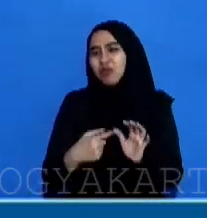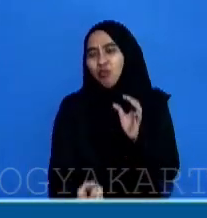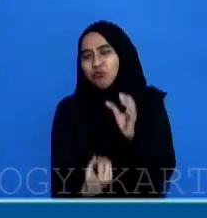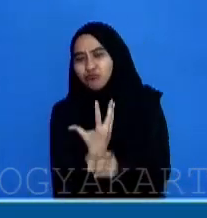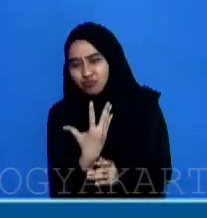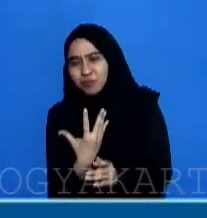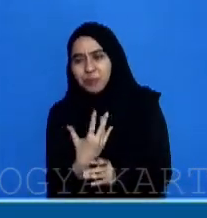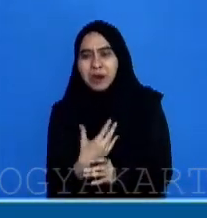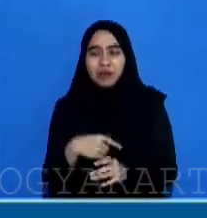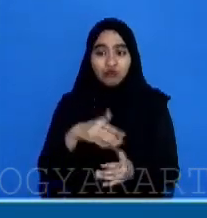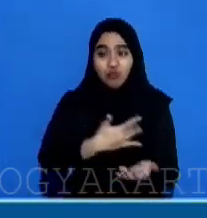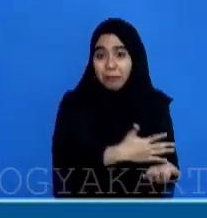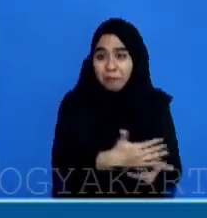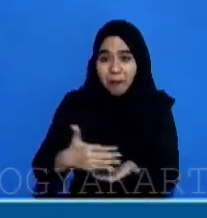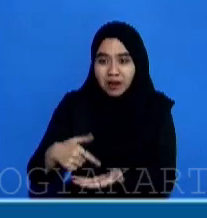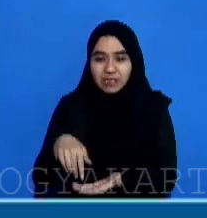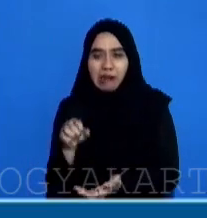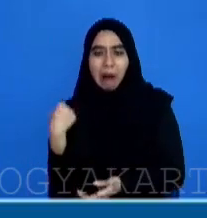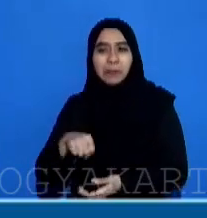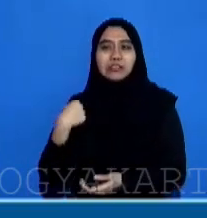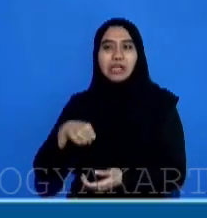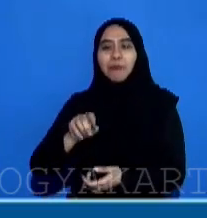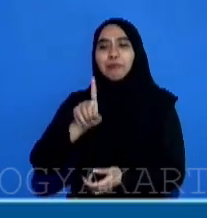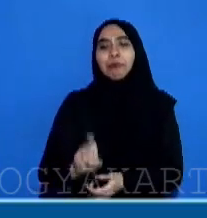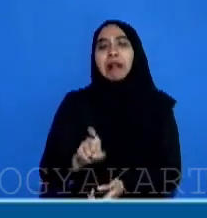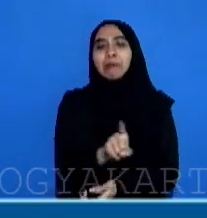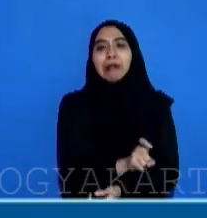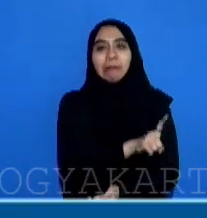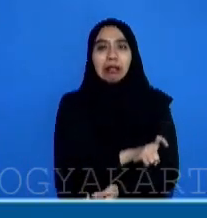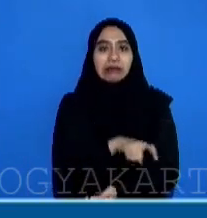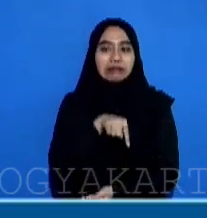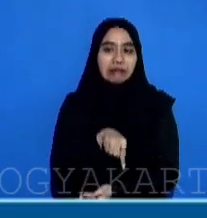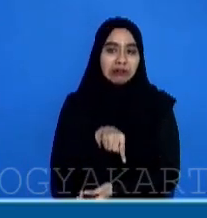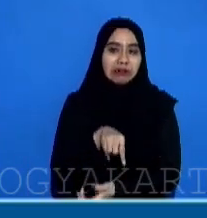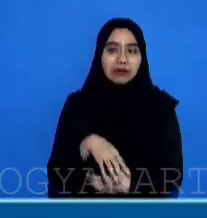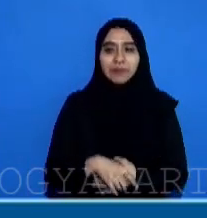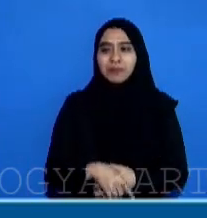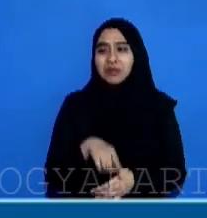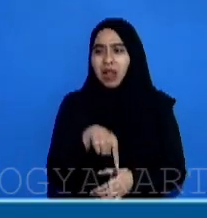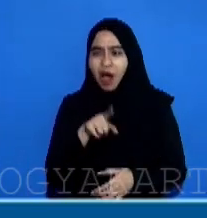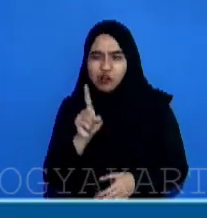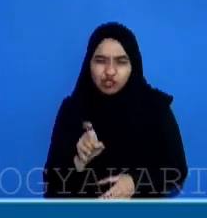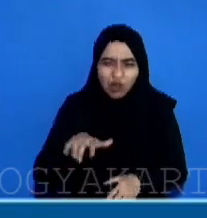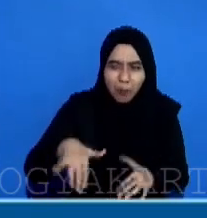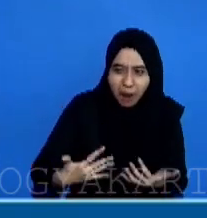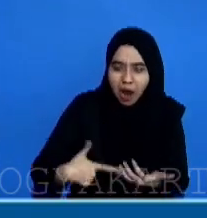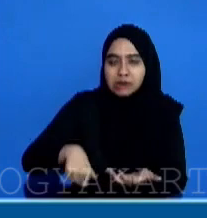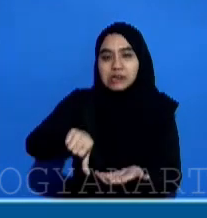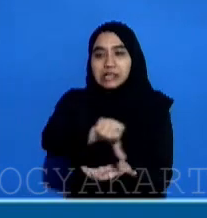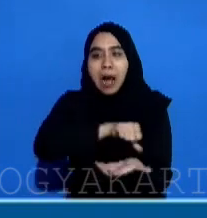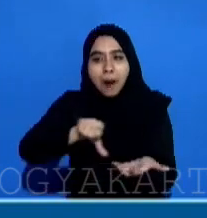mati kekirangan Airi kudune kudu disiram karena di sini airnya terlalu